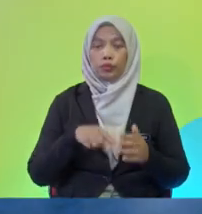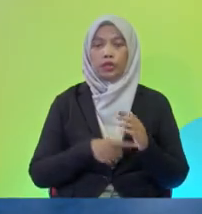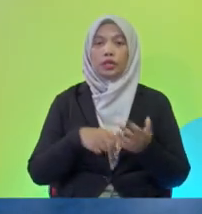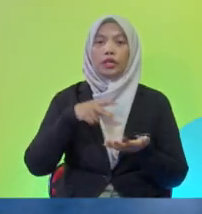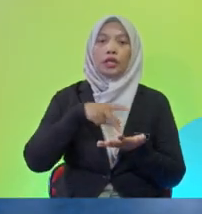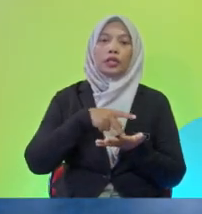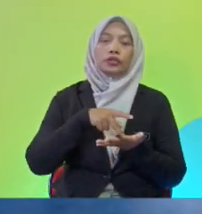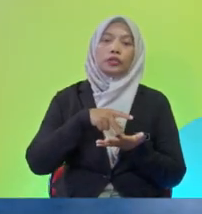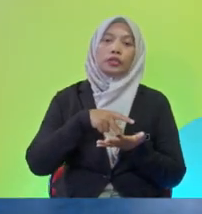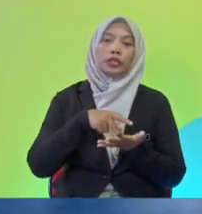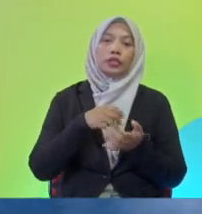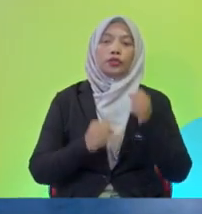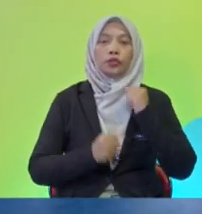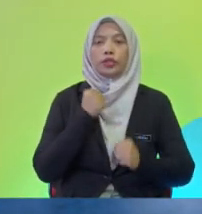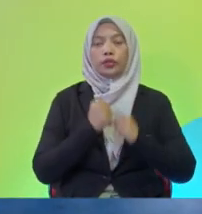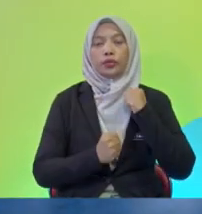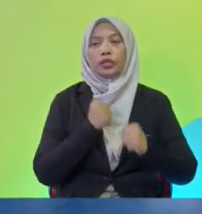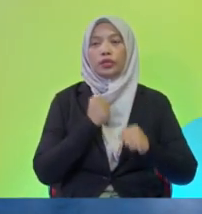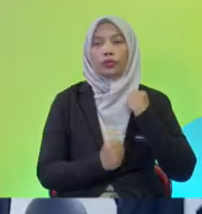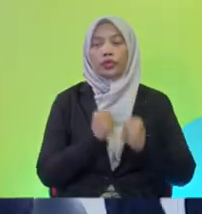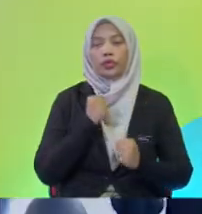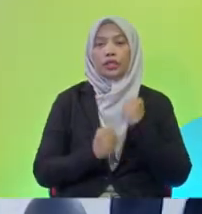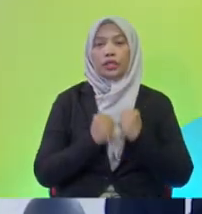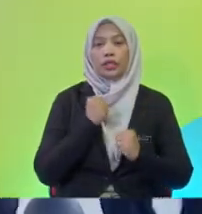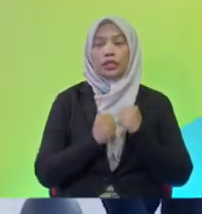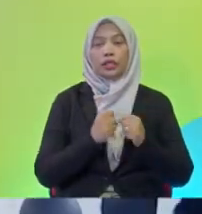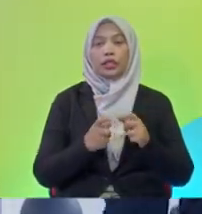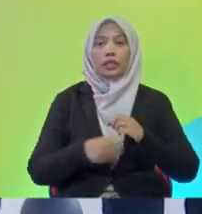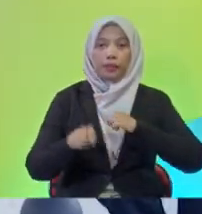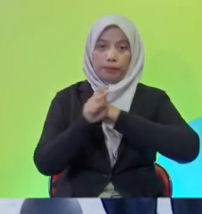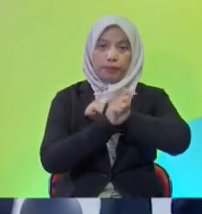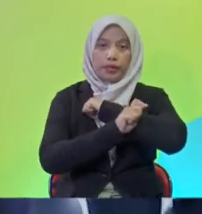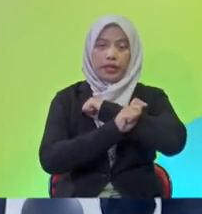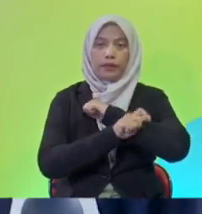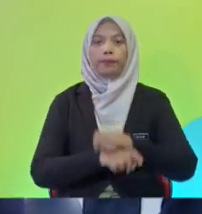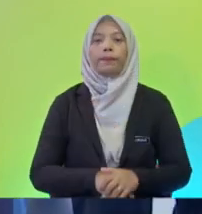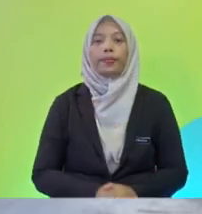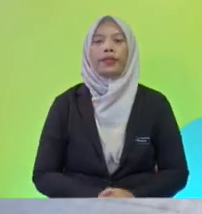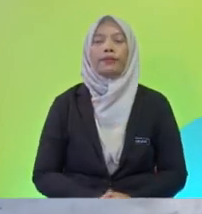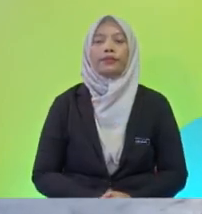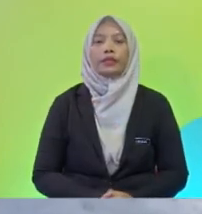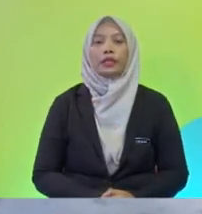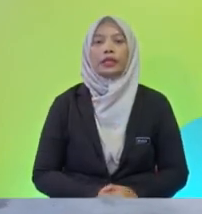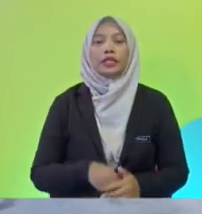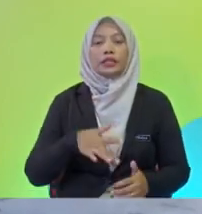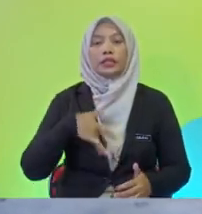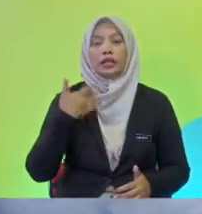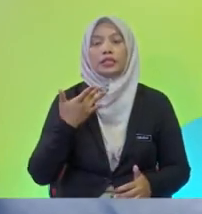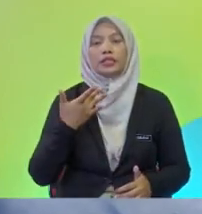start. Kita jogging dulu setempat. Bagi panas badan kita dulu. Okey. Alright. Okay. Bila kita dah